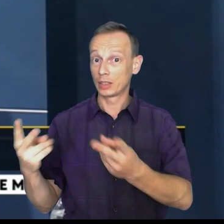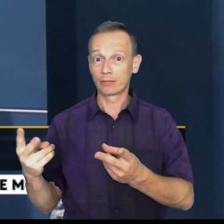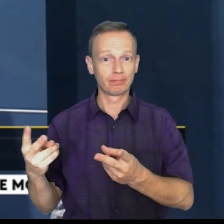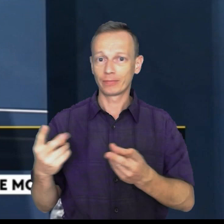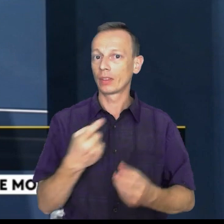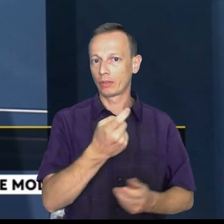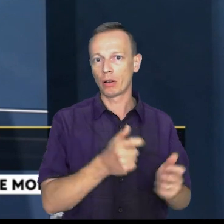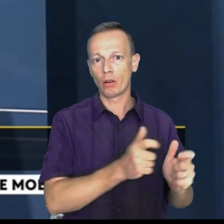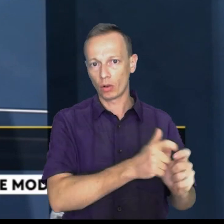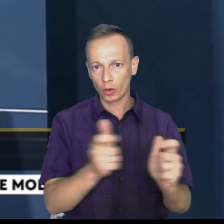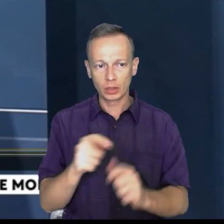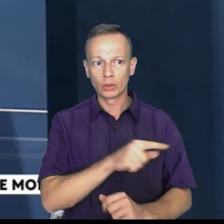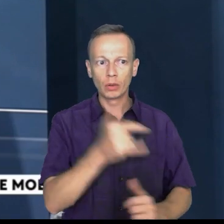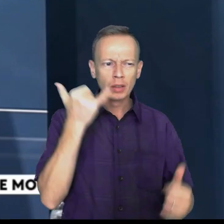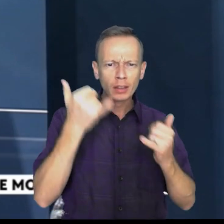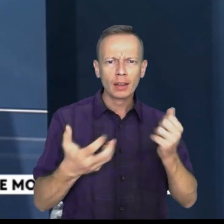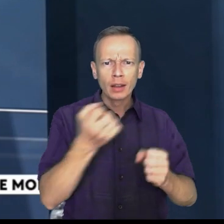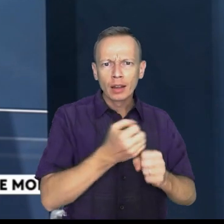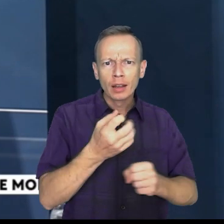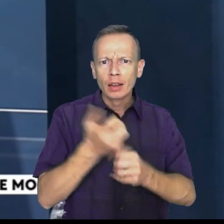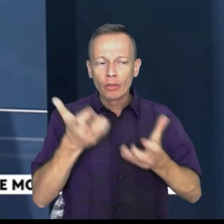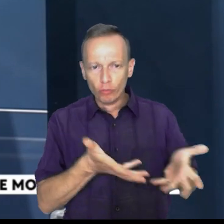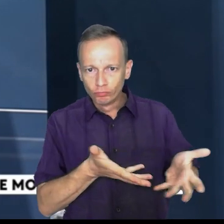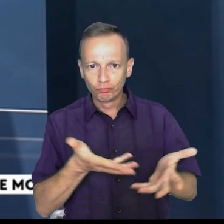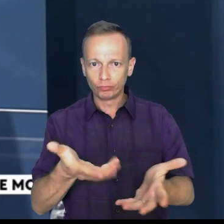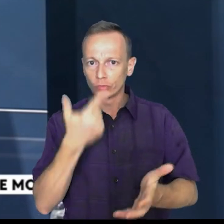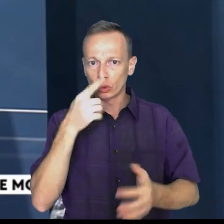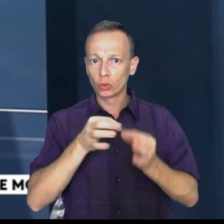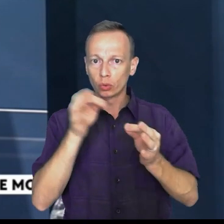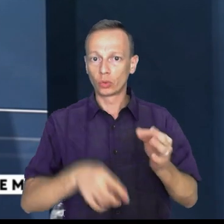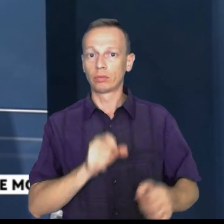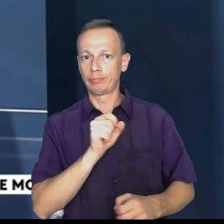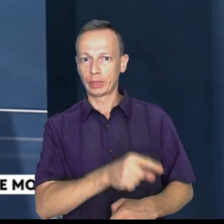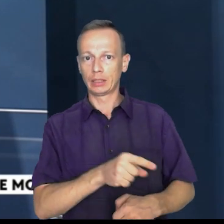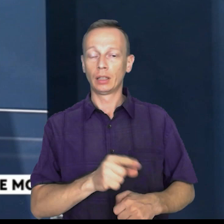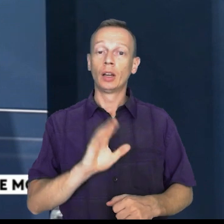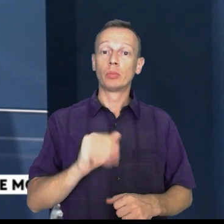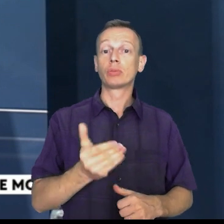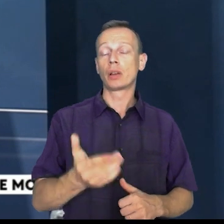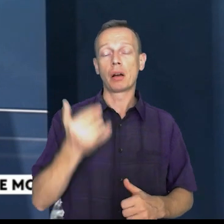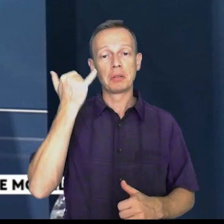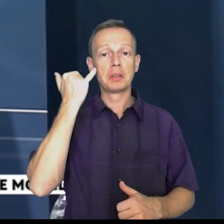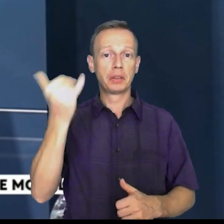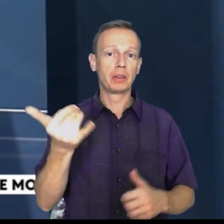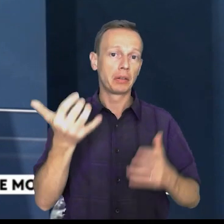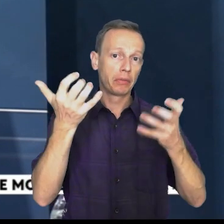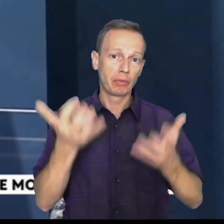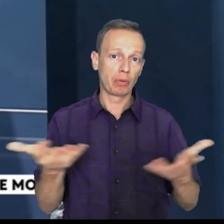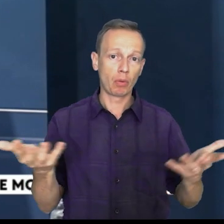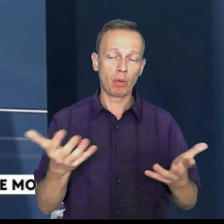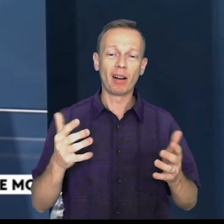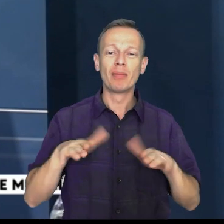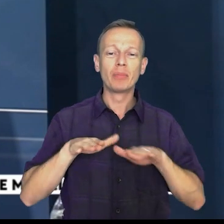mais des gens qui veulent prendre des initiatives. Et nous pensons qu'il faut vraiment inverser la manière dont